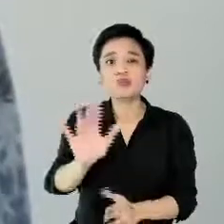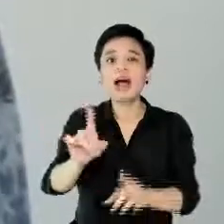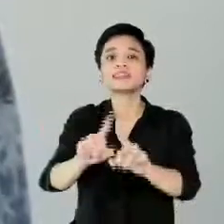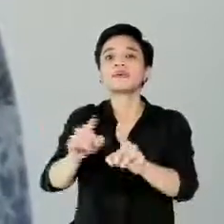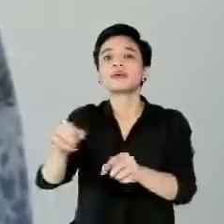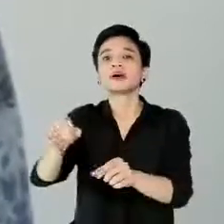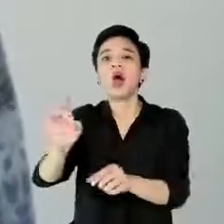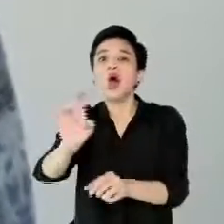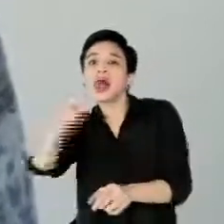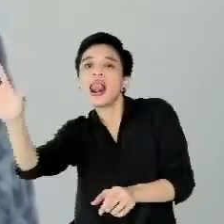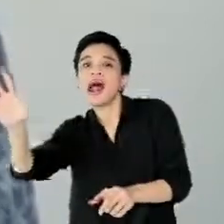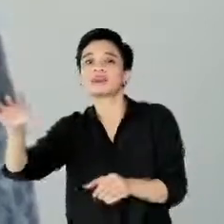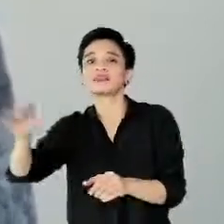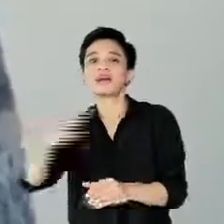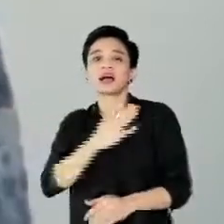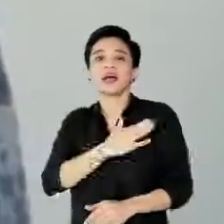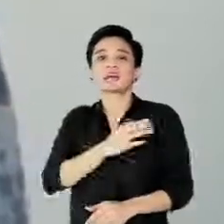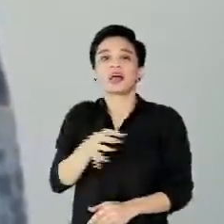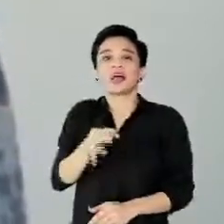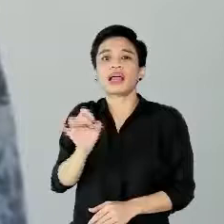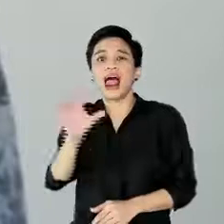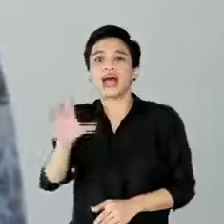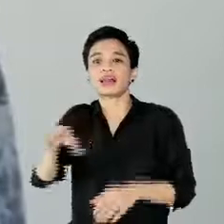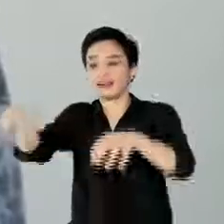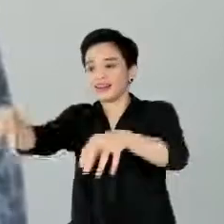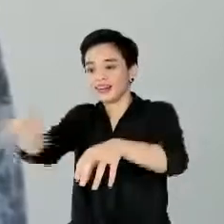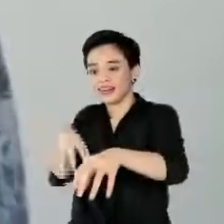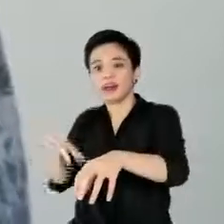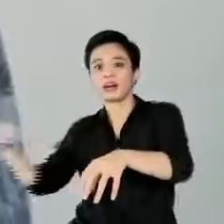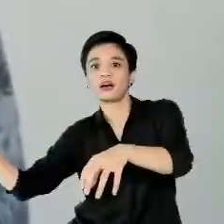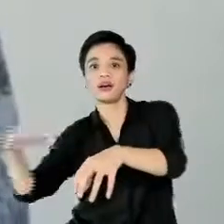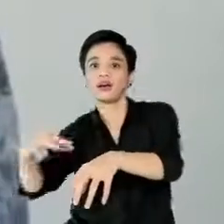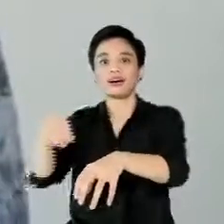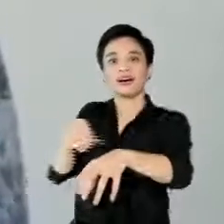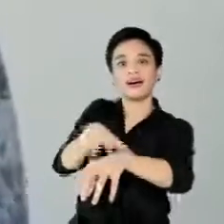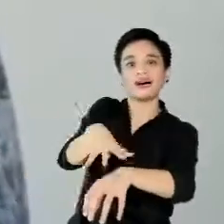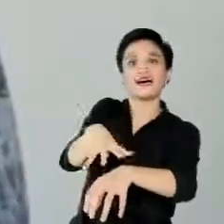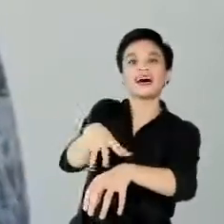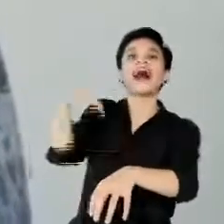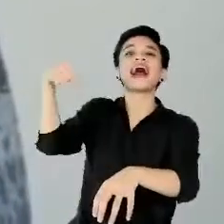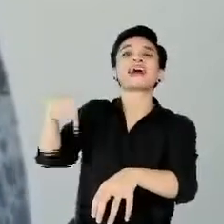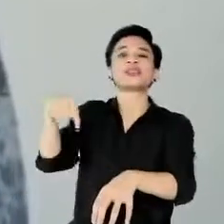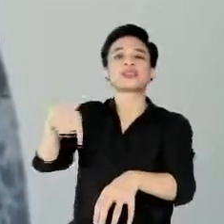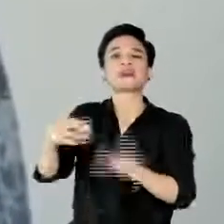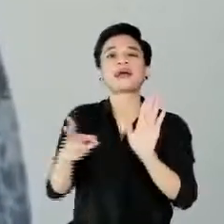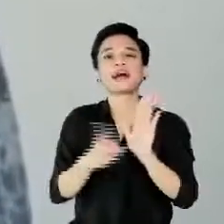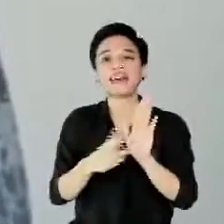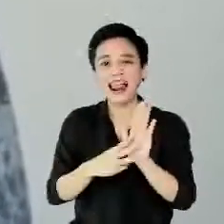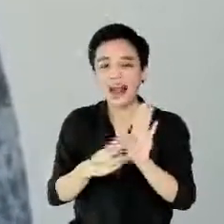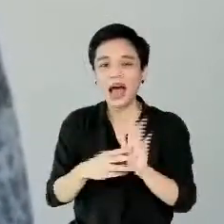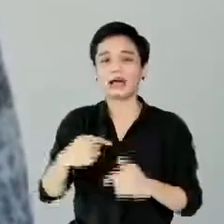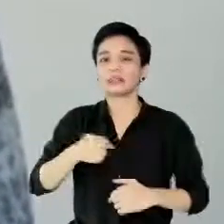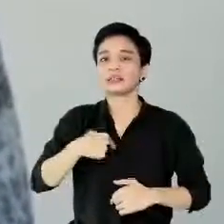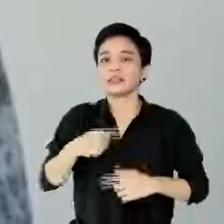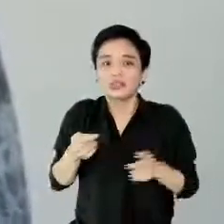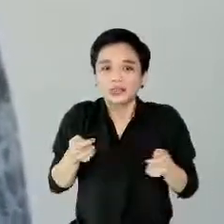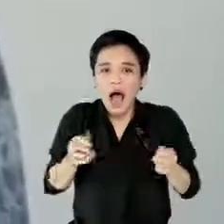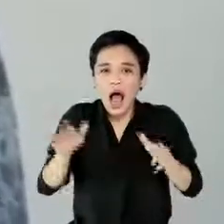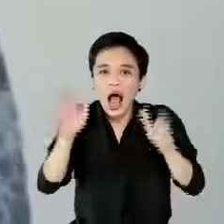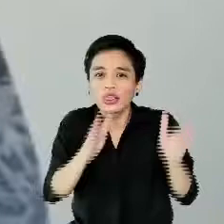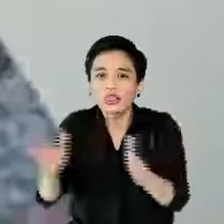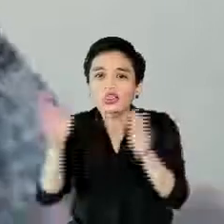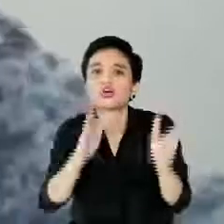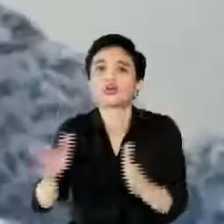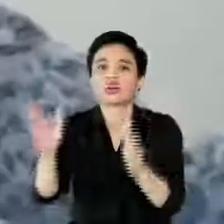harus melayani kabupaten-kota sebelahnya ini sudah kita kondisikan dan rencana kontijensi sudah dibuat